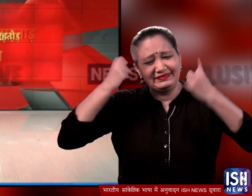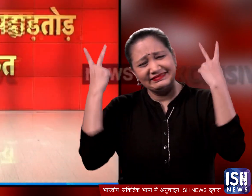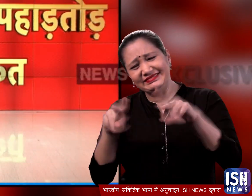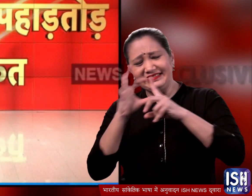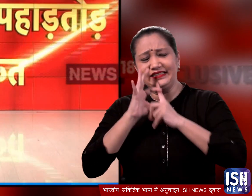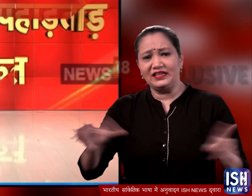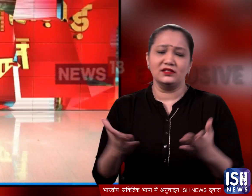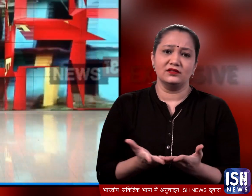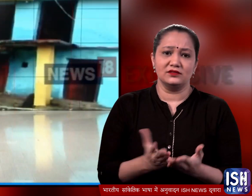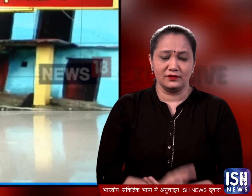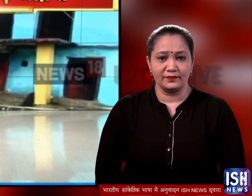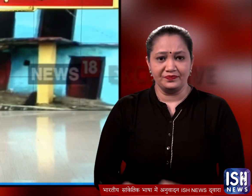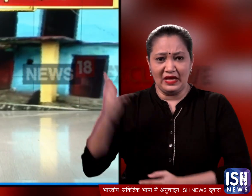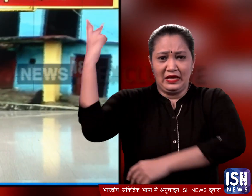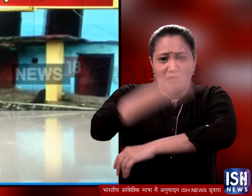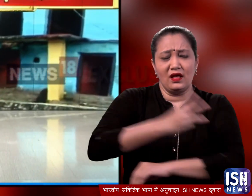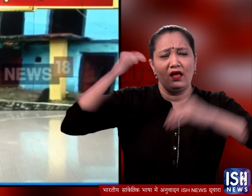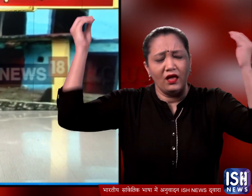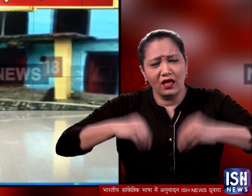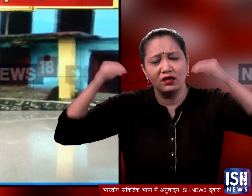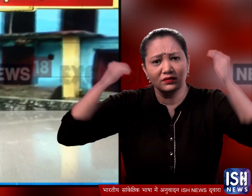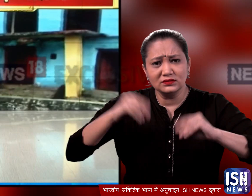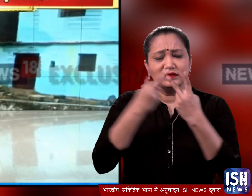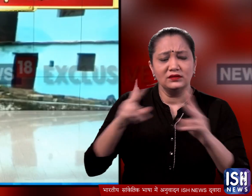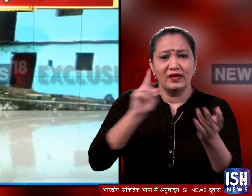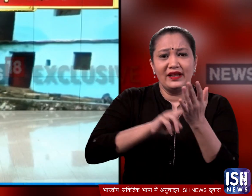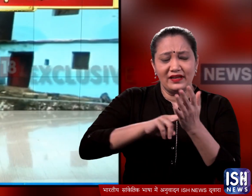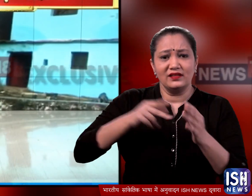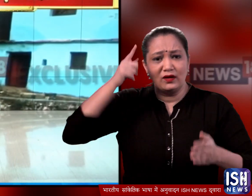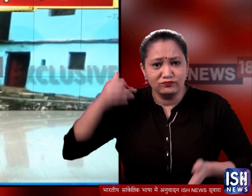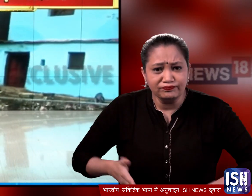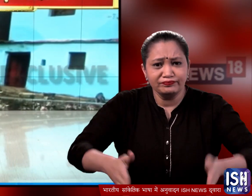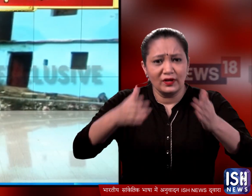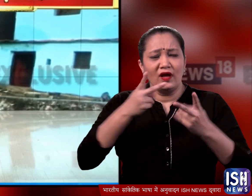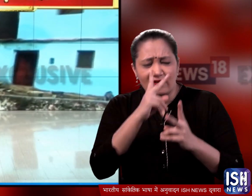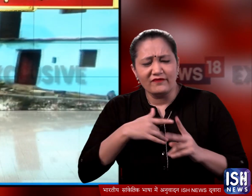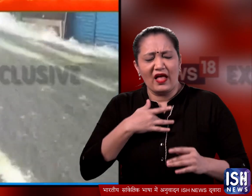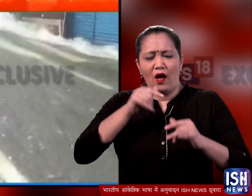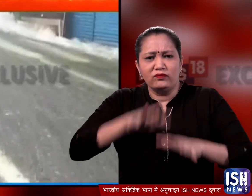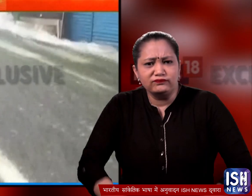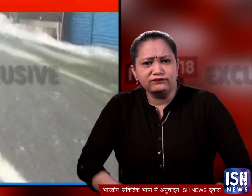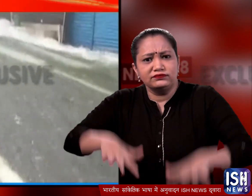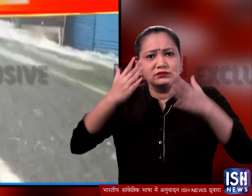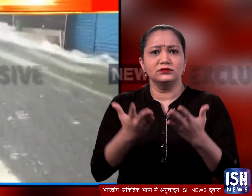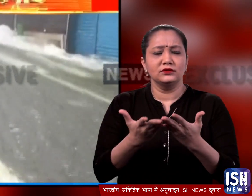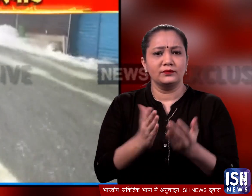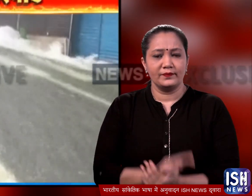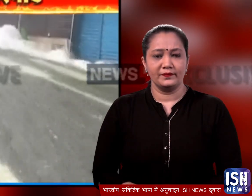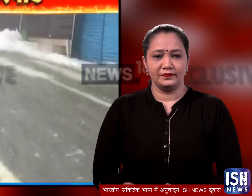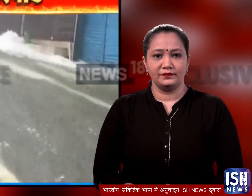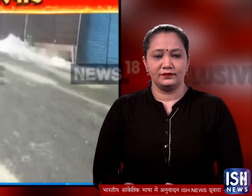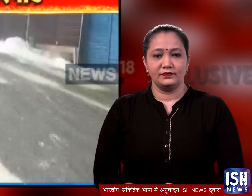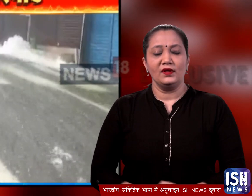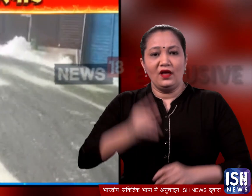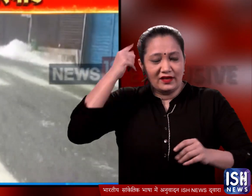भयंकर तबाही मचाई। 3 दिन से लगातार हो रही बारिश के बाद नैनीताल की सड़कों पर सैलाब दिखने लगा और ऐसा लगने